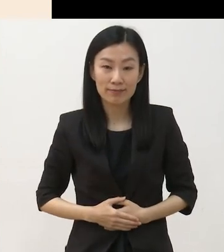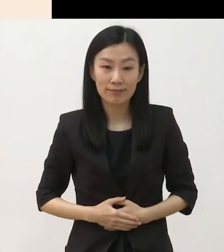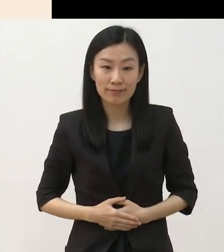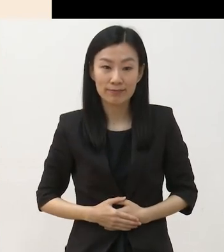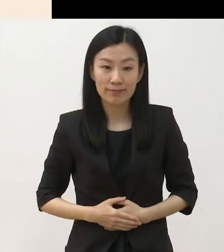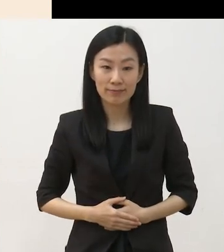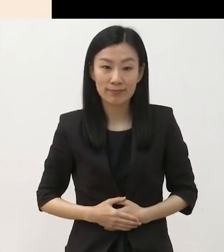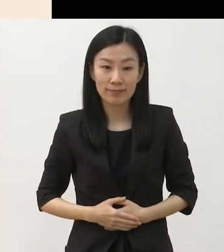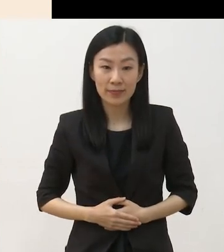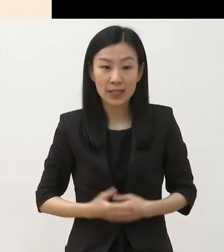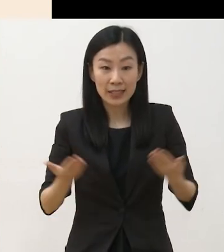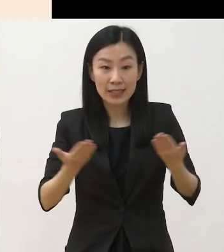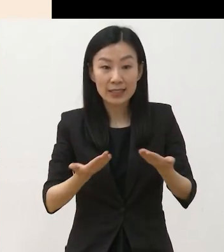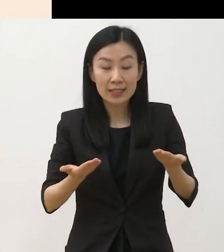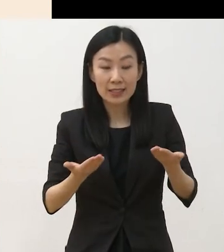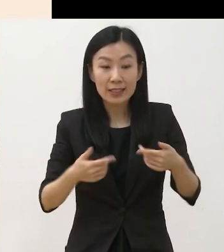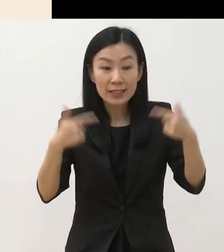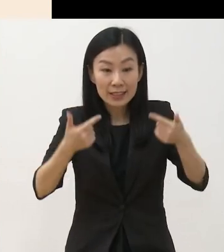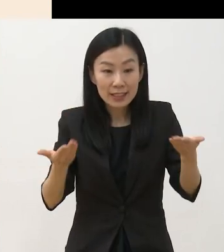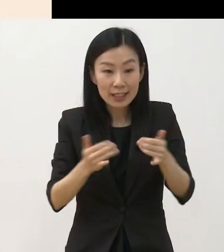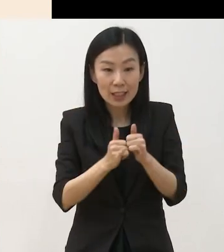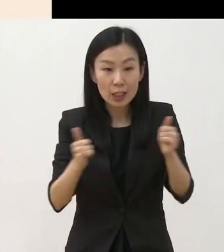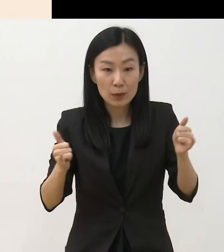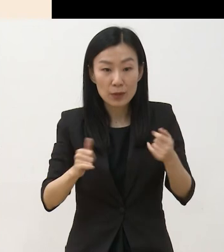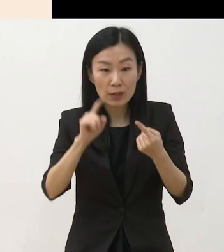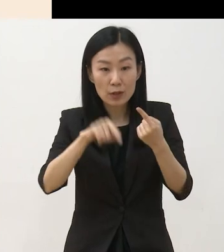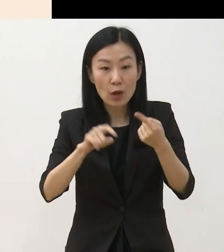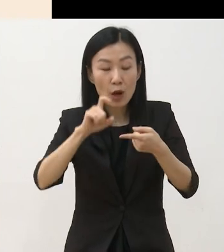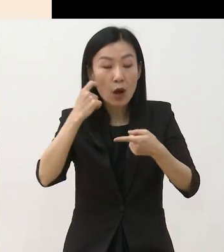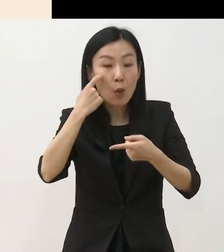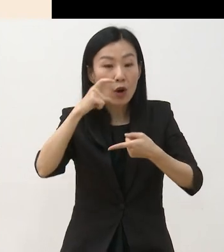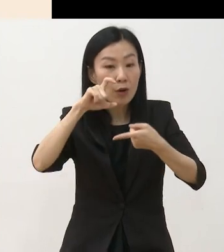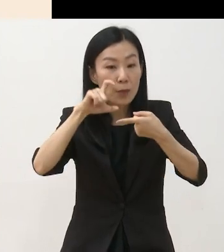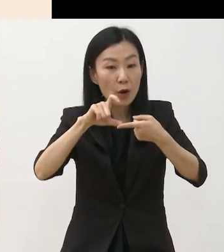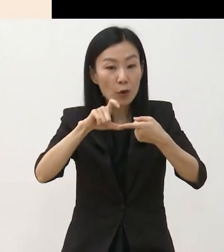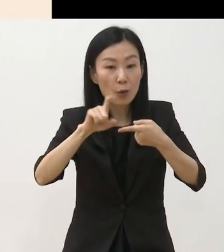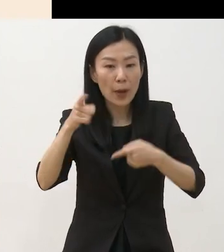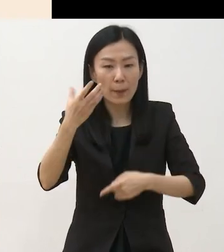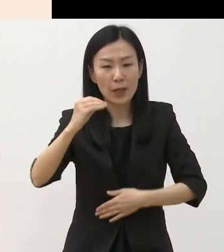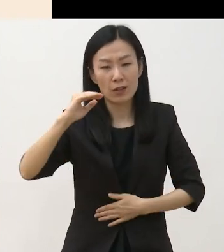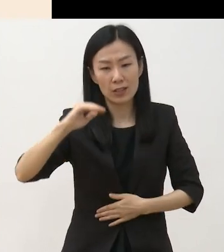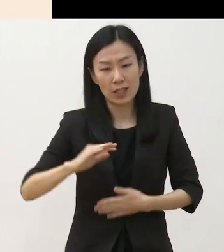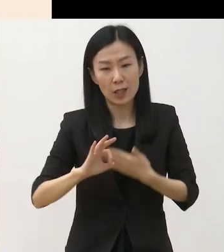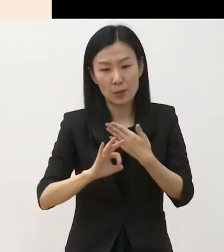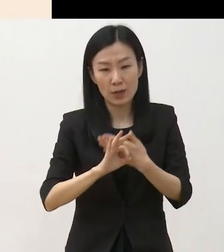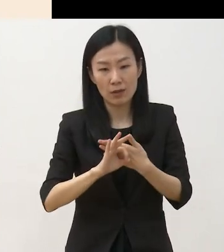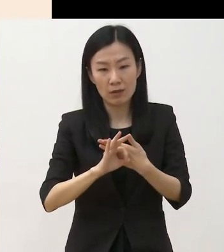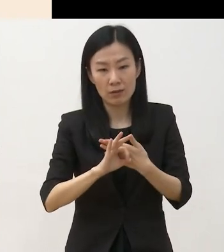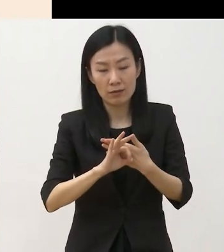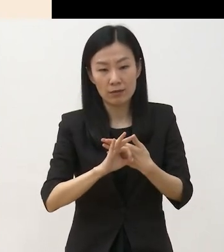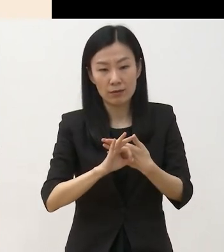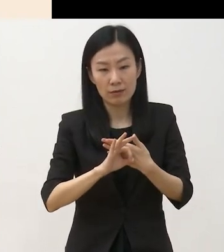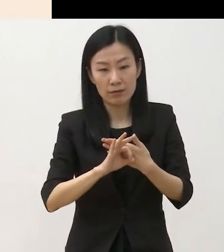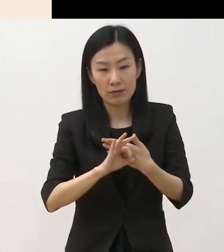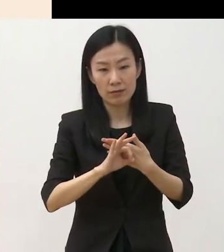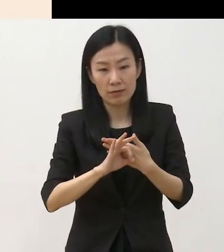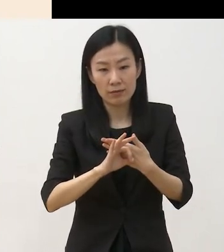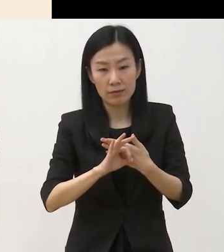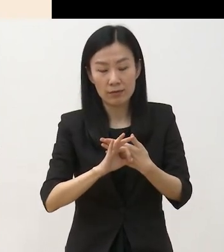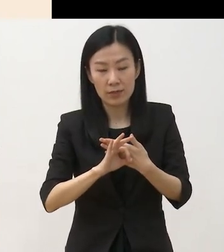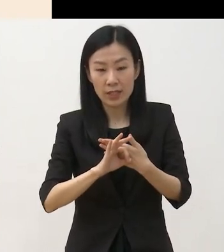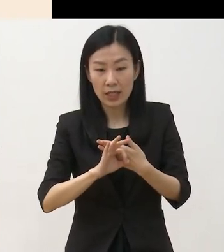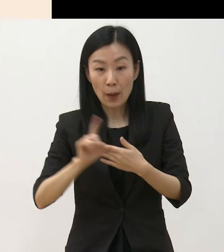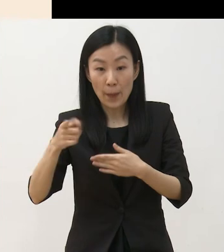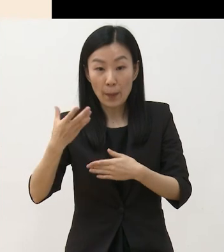네, 상기 근무자가 1인당 월평균 급여액이 100만 원에 미달될 시는 100만 원을 의무 지원을 하고요.